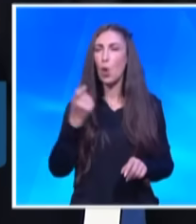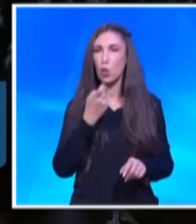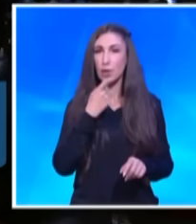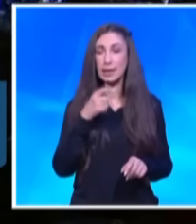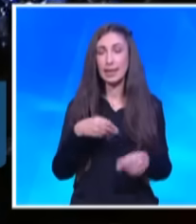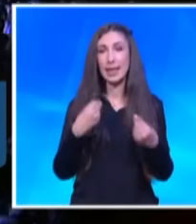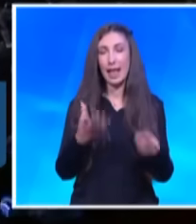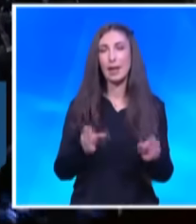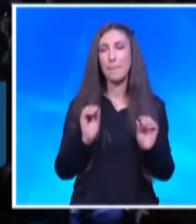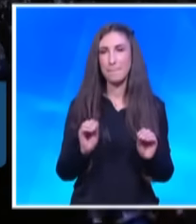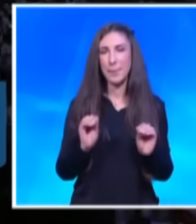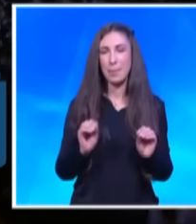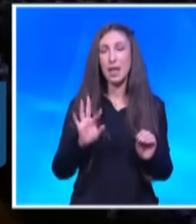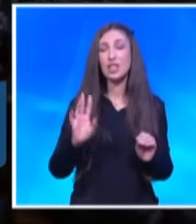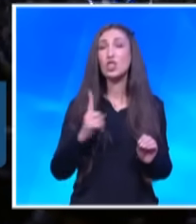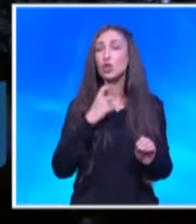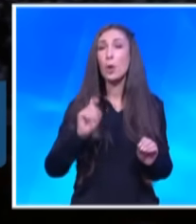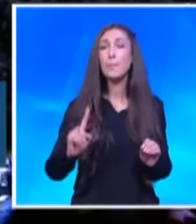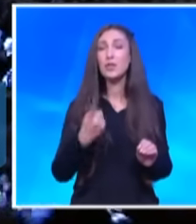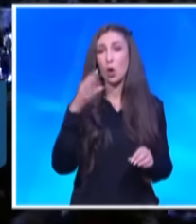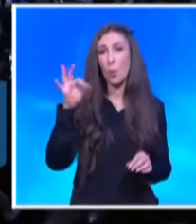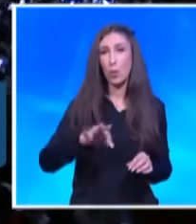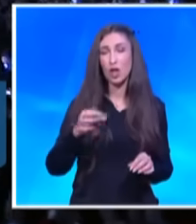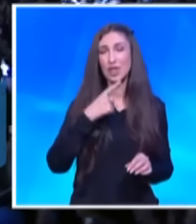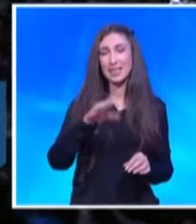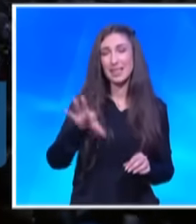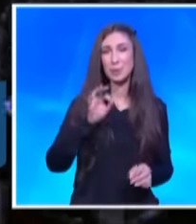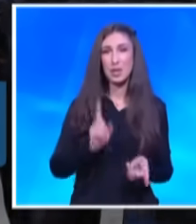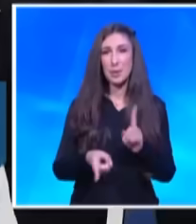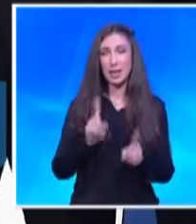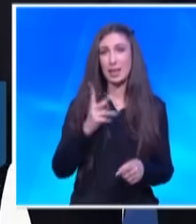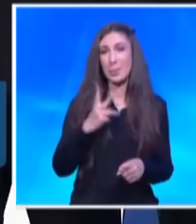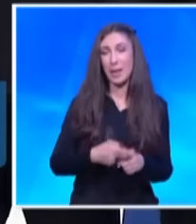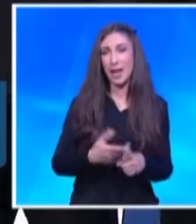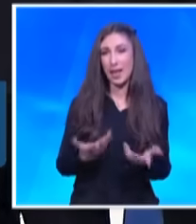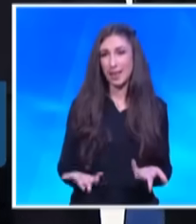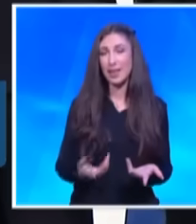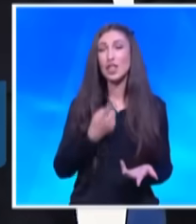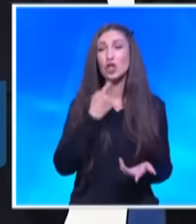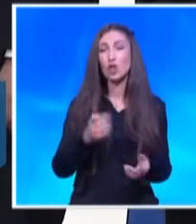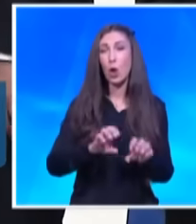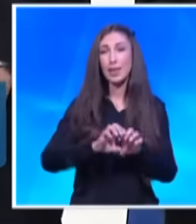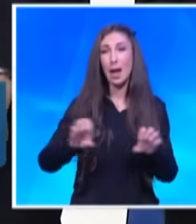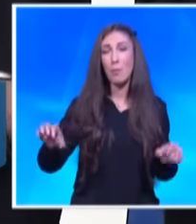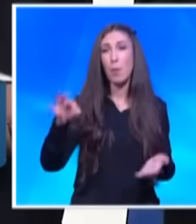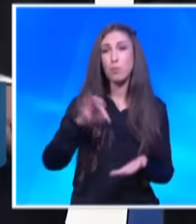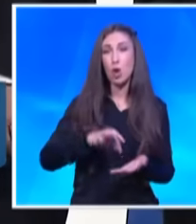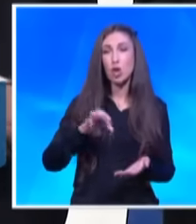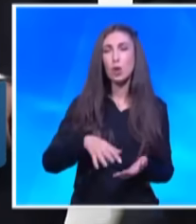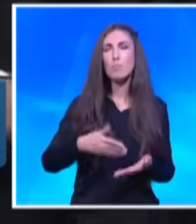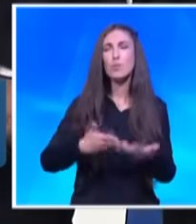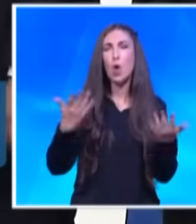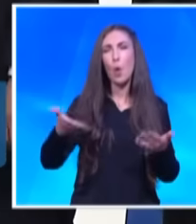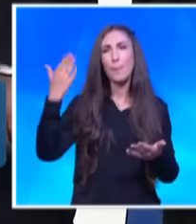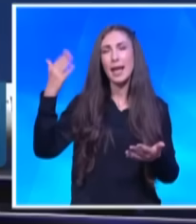И дадоха пример. Защо първоначално поръчката за избор на изпълнител е прекратена? И защо тръбите са били поръчани много преди